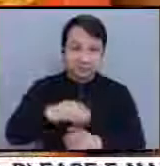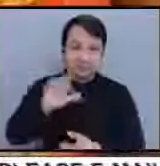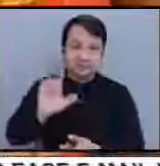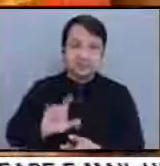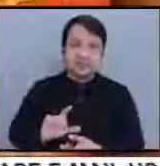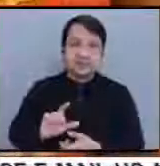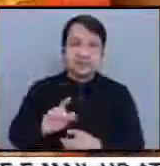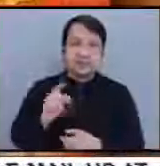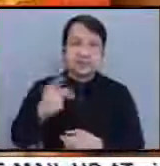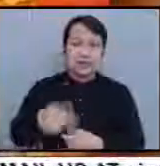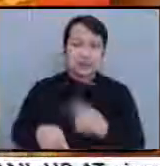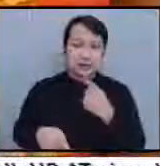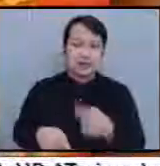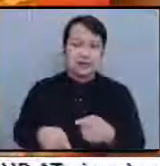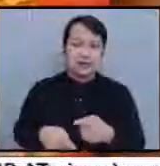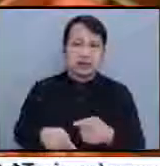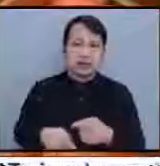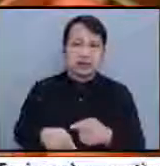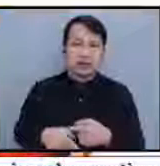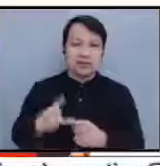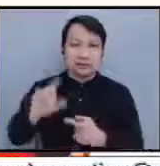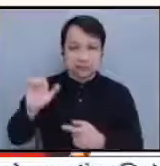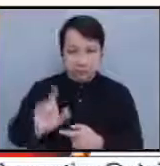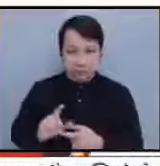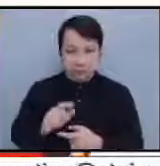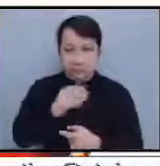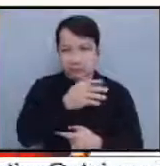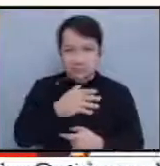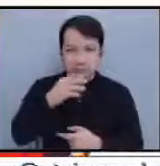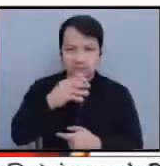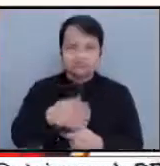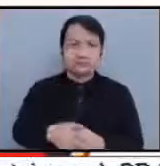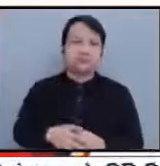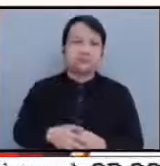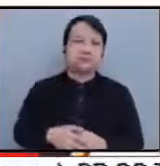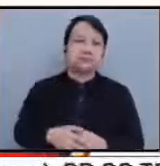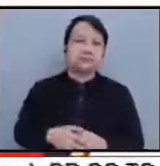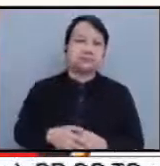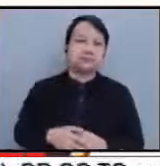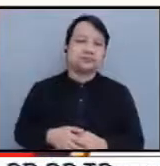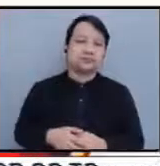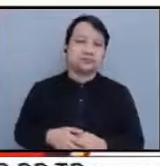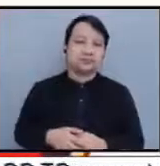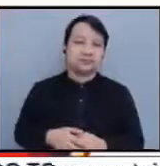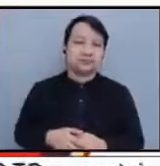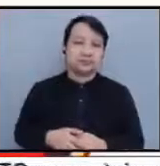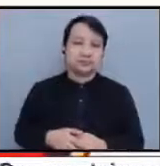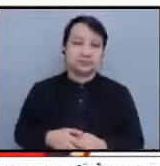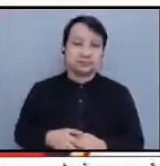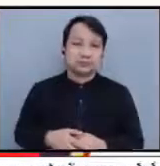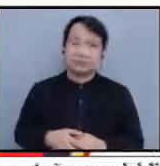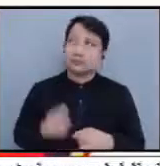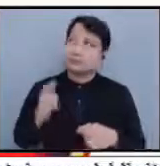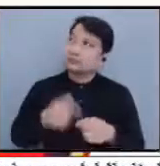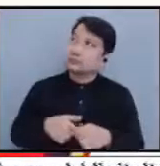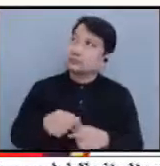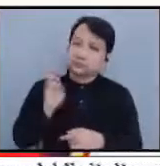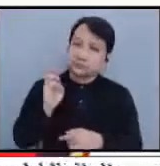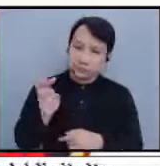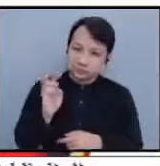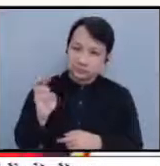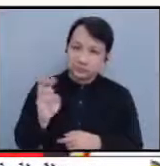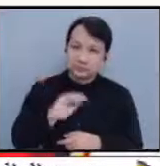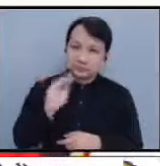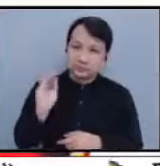produkto at nagpapalugi sa mga magsasaka. Ang costing ng fuel, almost 60% na lang